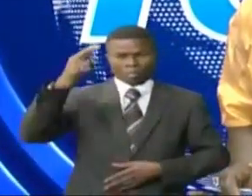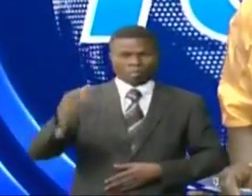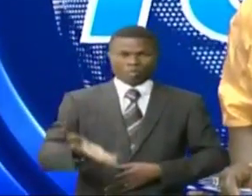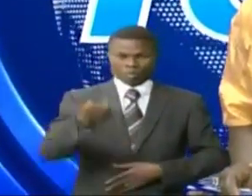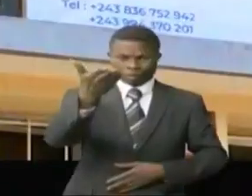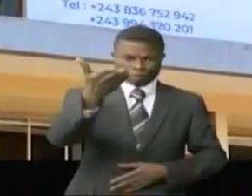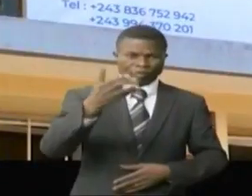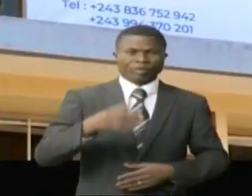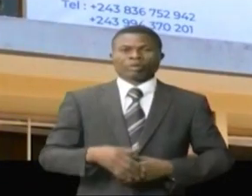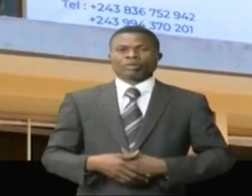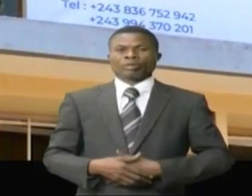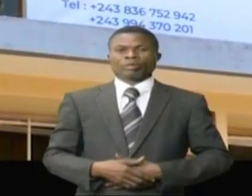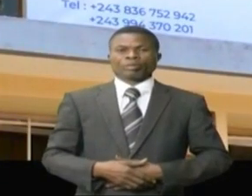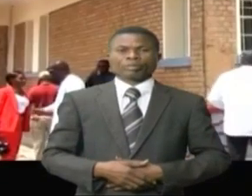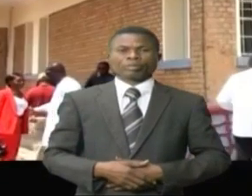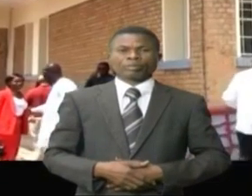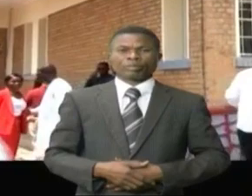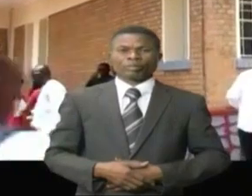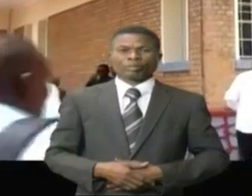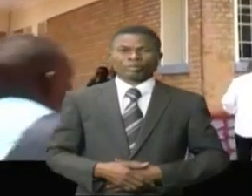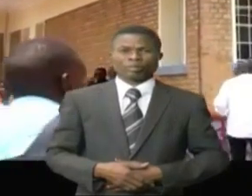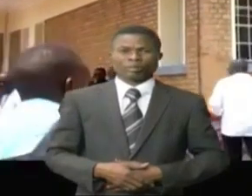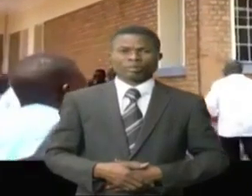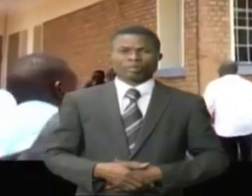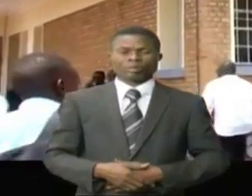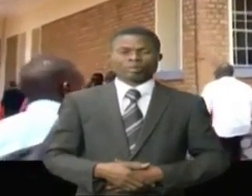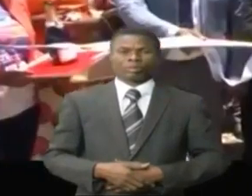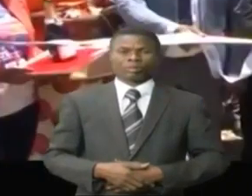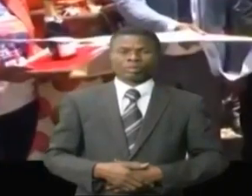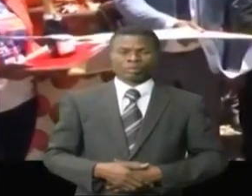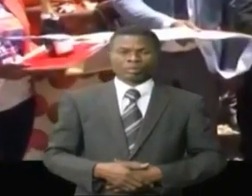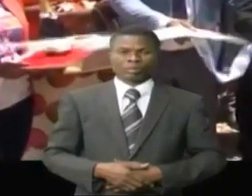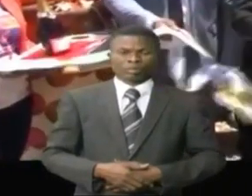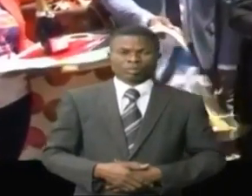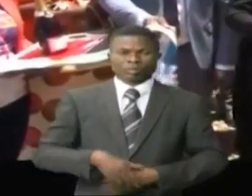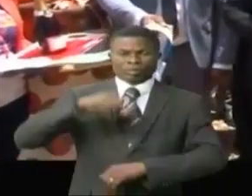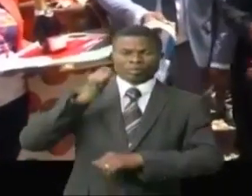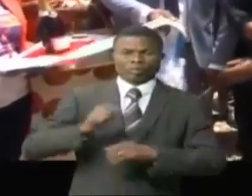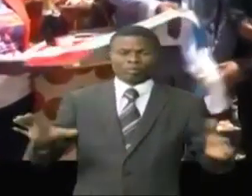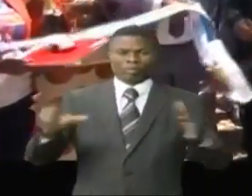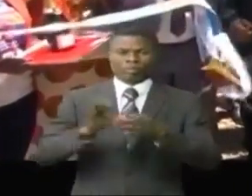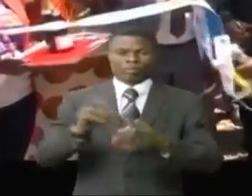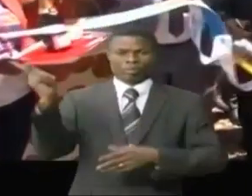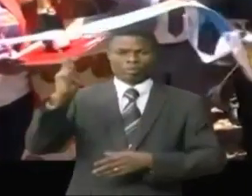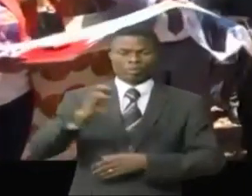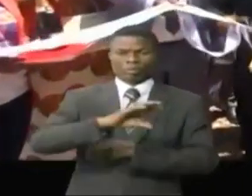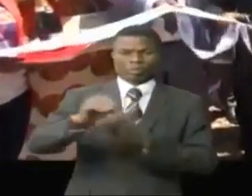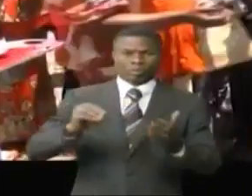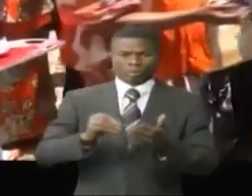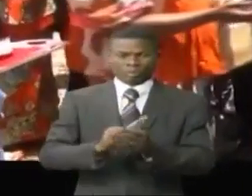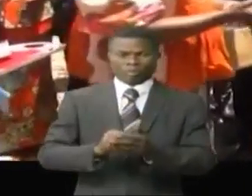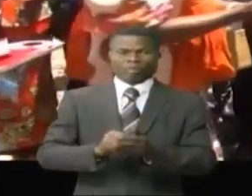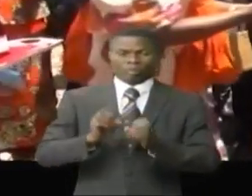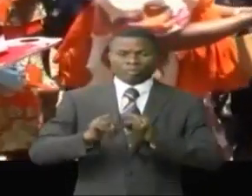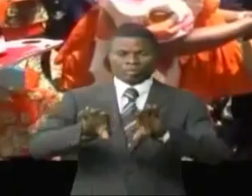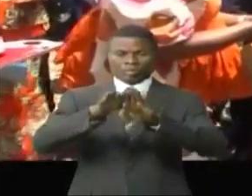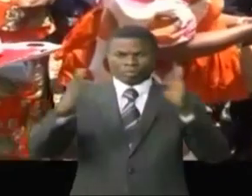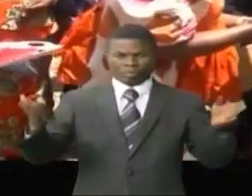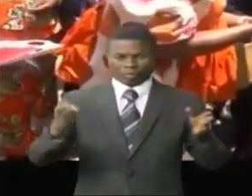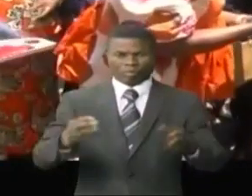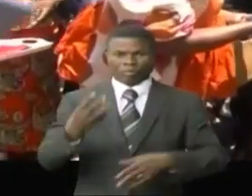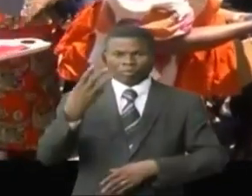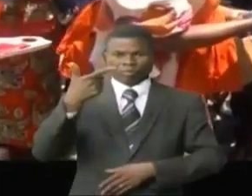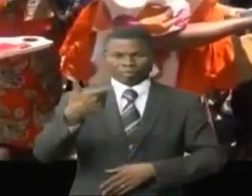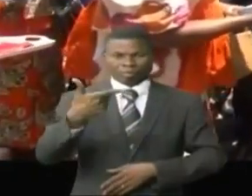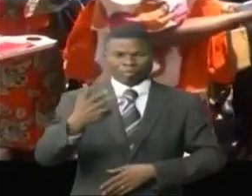Regardez. Le siège de la commission provinciale Vérité, Justice et Réconciliation du Kasaï central a été inauguré ce mardi